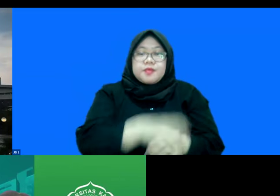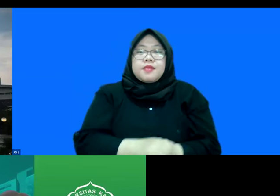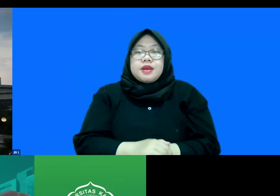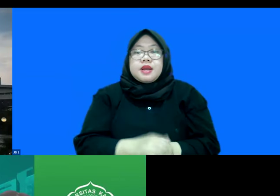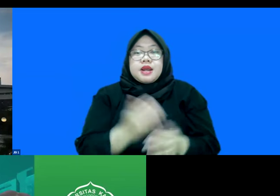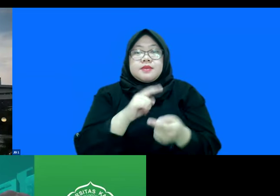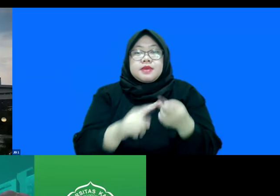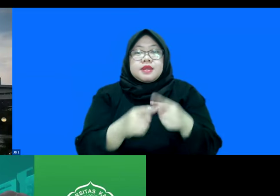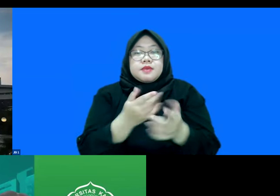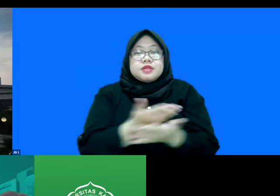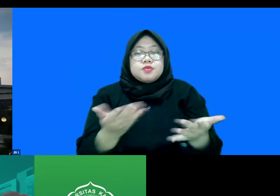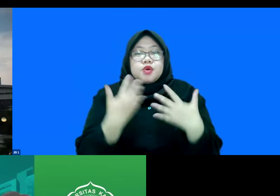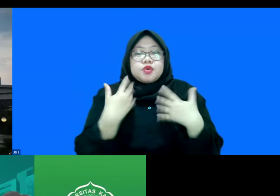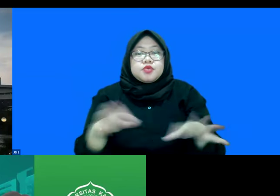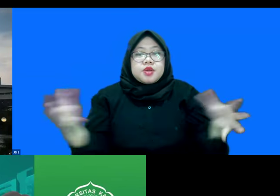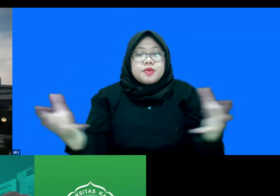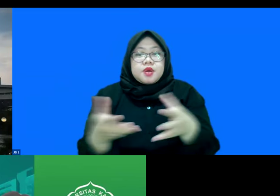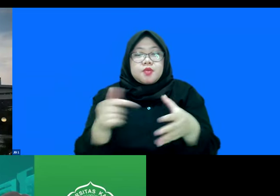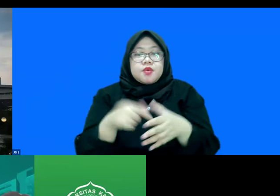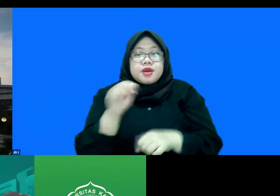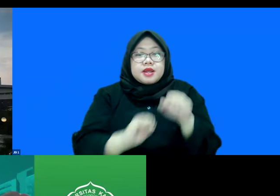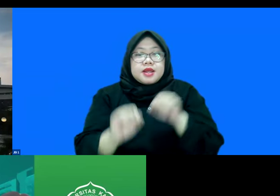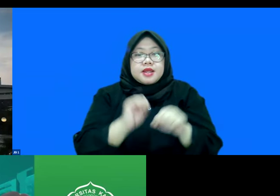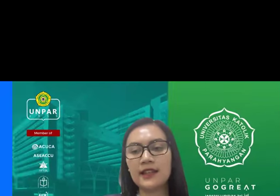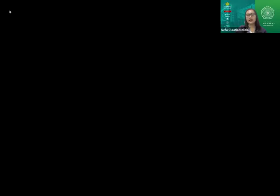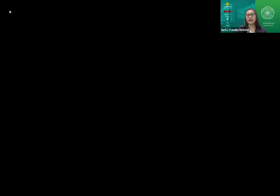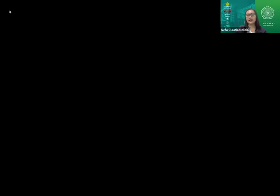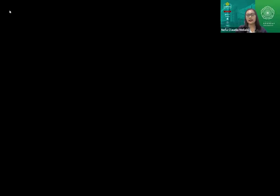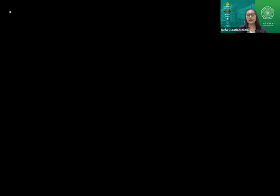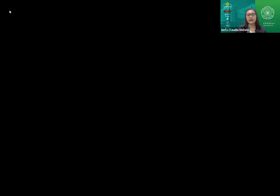yang sudah bergabung dalam kegiatan diskusi pagi hari ini.